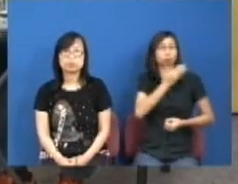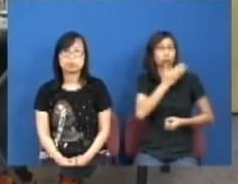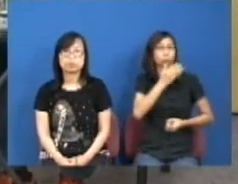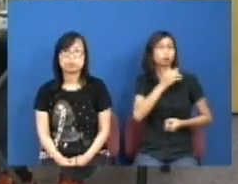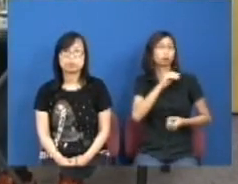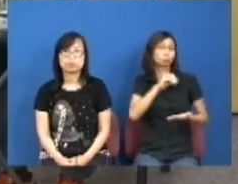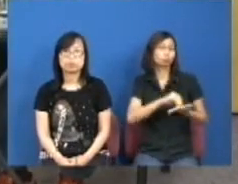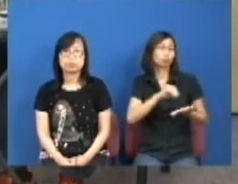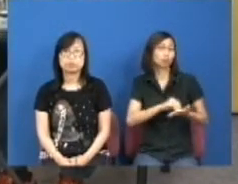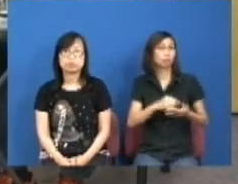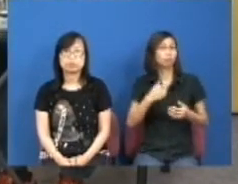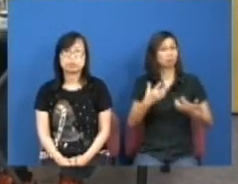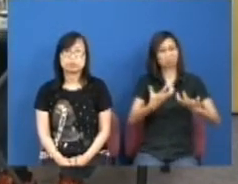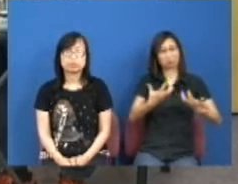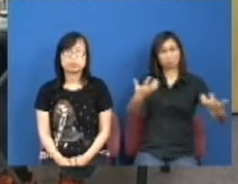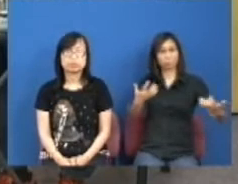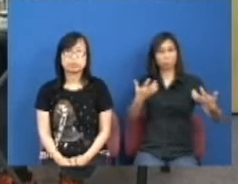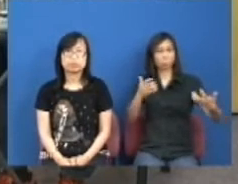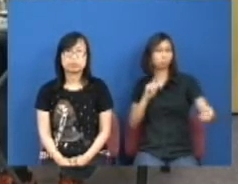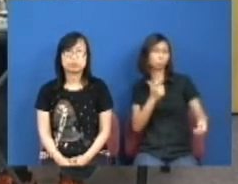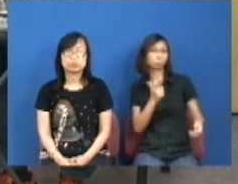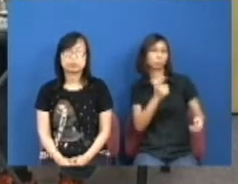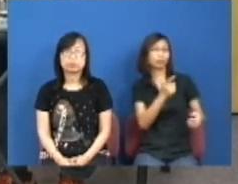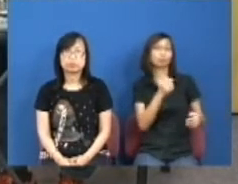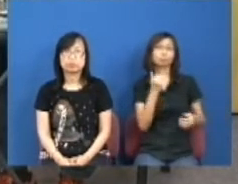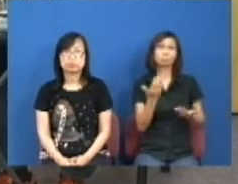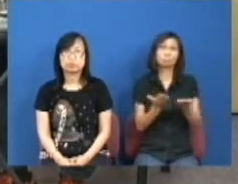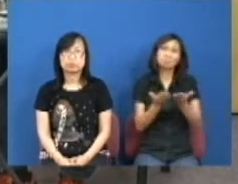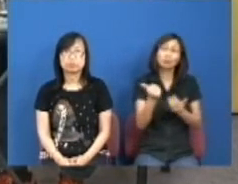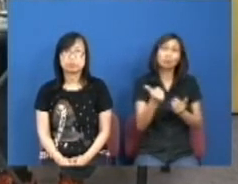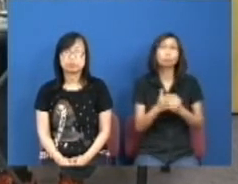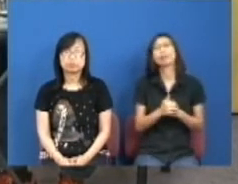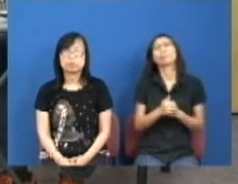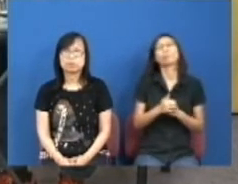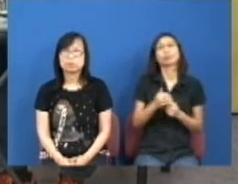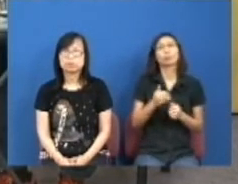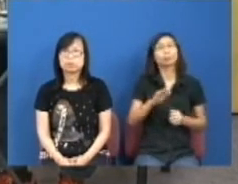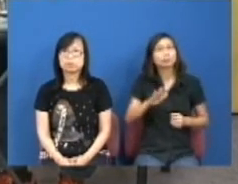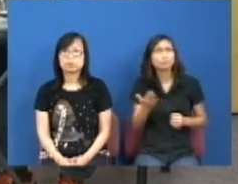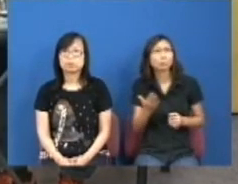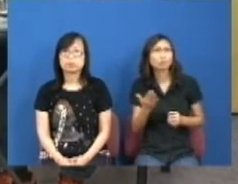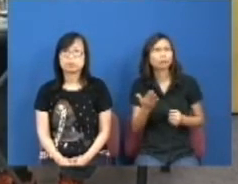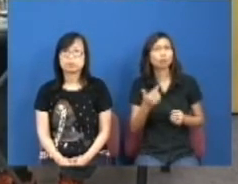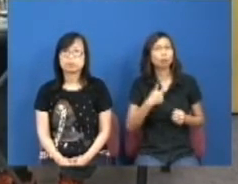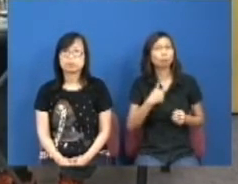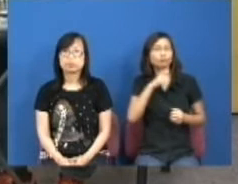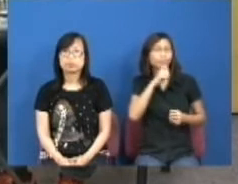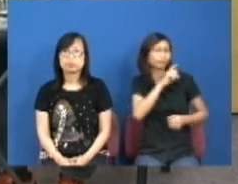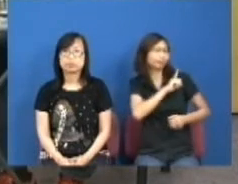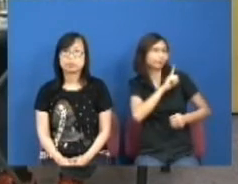話，咦，其實。我知道你很刻意靠近我們，但是我有我自己的立